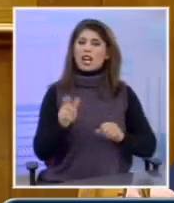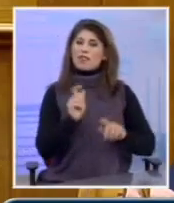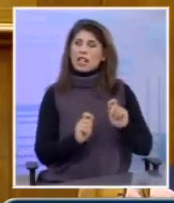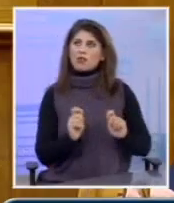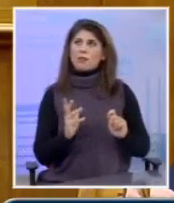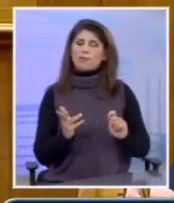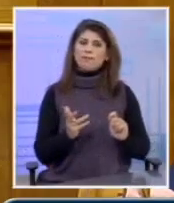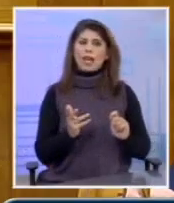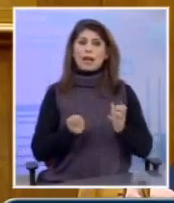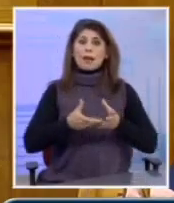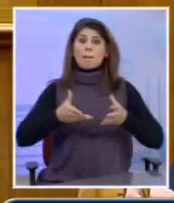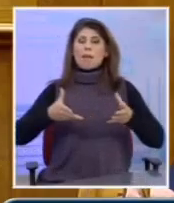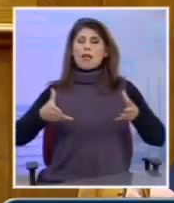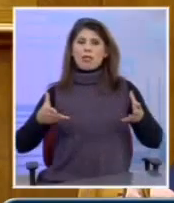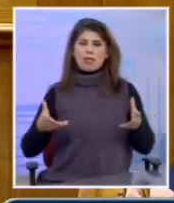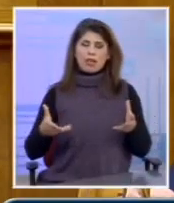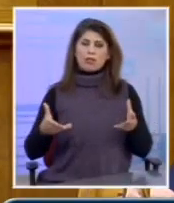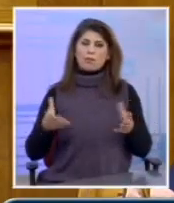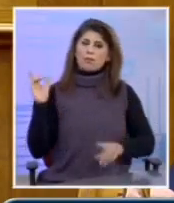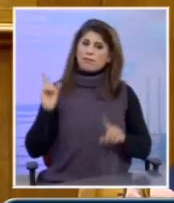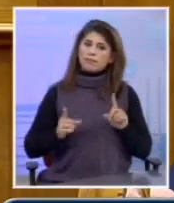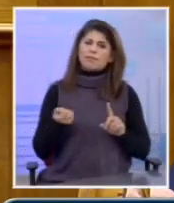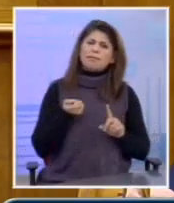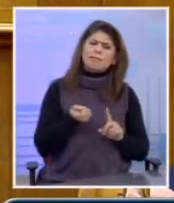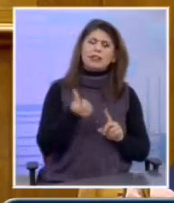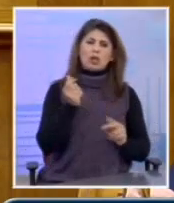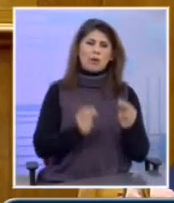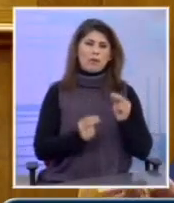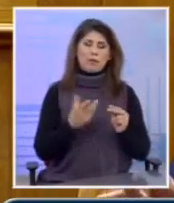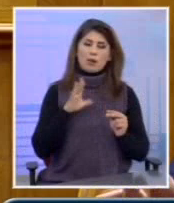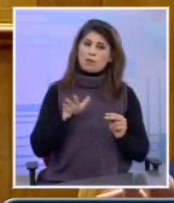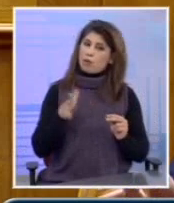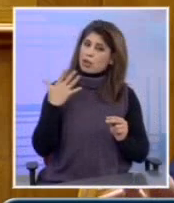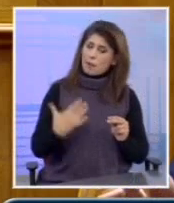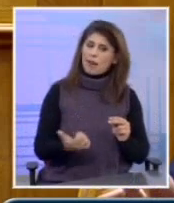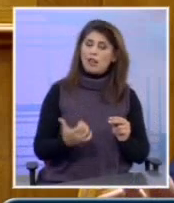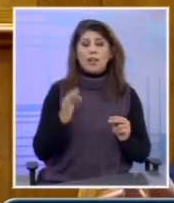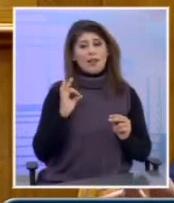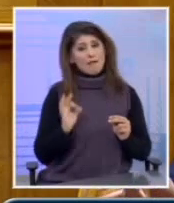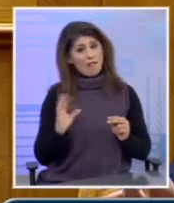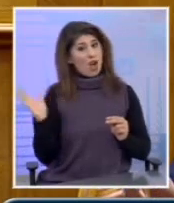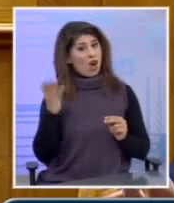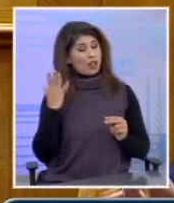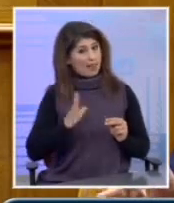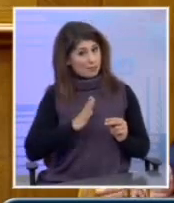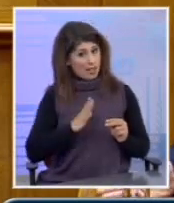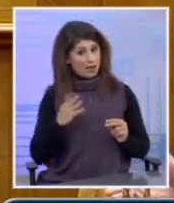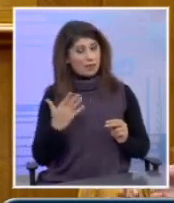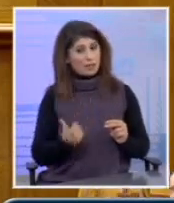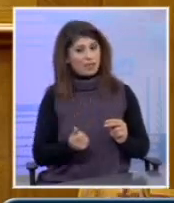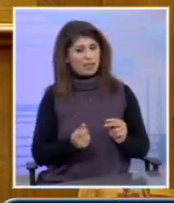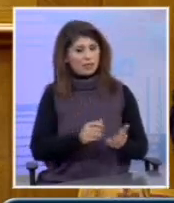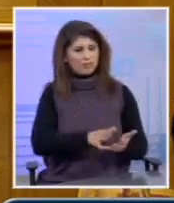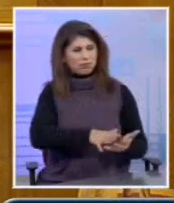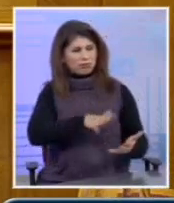δημιουργήσουμε και να μεγενθύνουμε κάποια μικροπροβλήματα που μπορεί να υπάρχουν εκεί. Βεβαίως, όταν κάποιοι άνθρωποι είναι